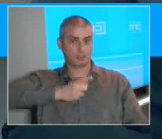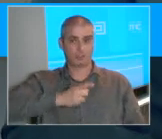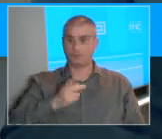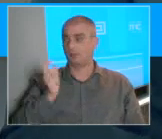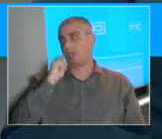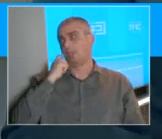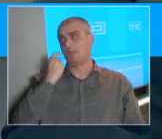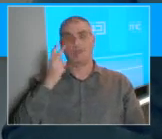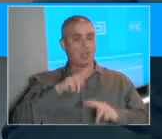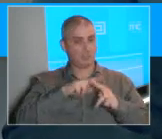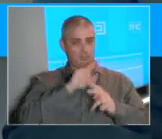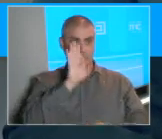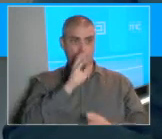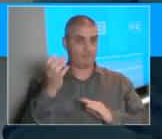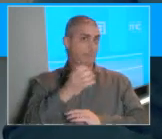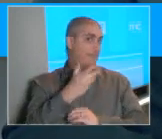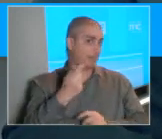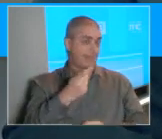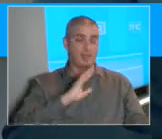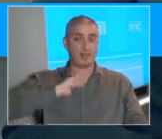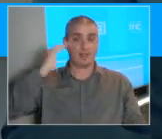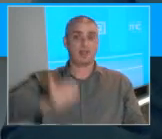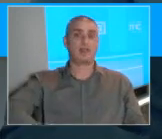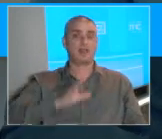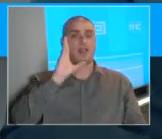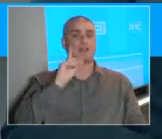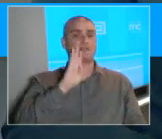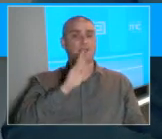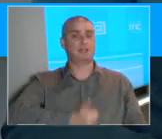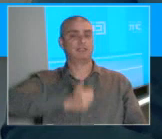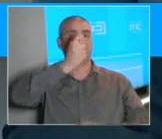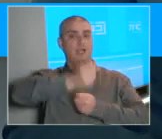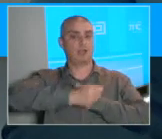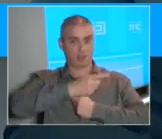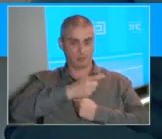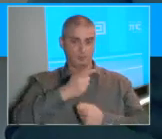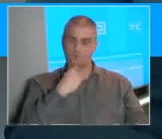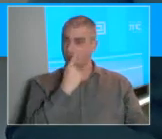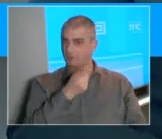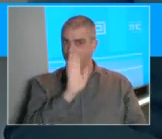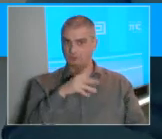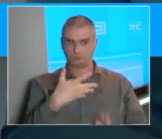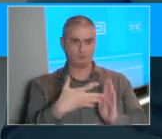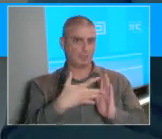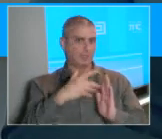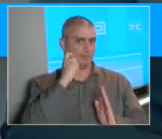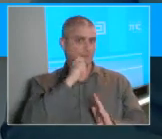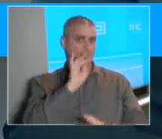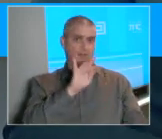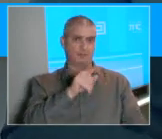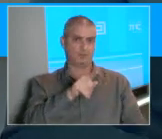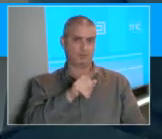רגע אחרי שנתניהו ממנה את דוד ביטן לשר החקלאות, ובוא נזכיר שיש חקירה פלילית